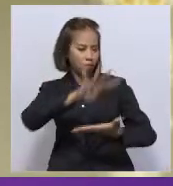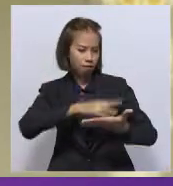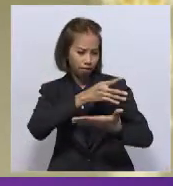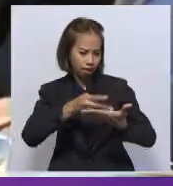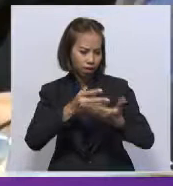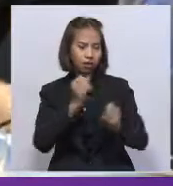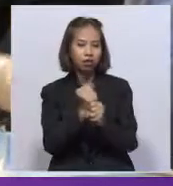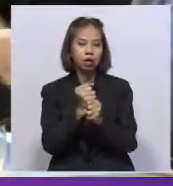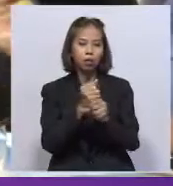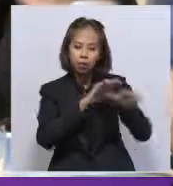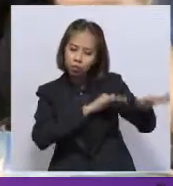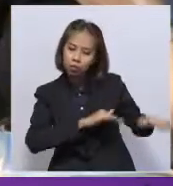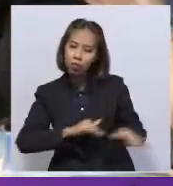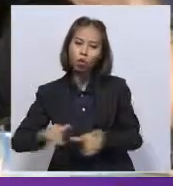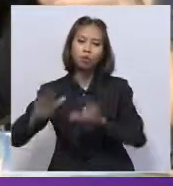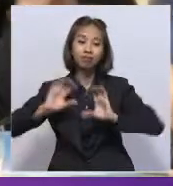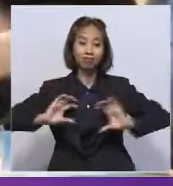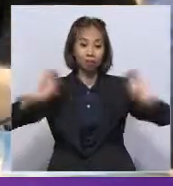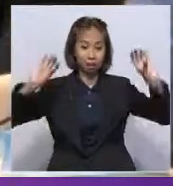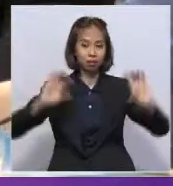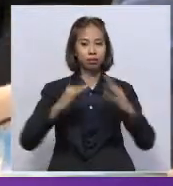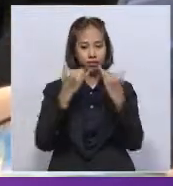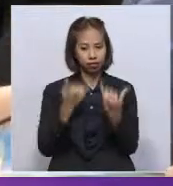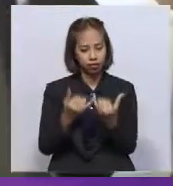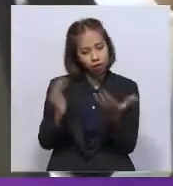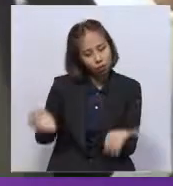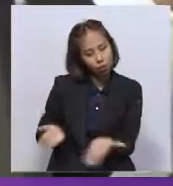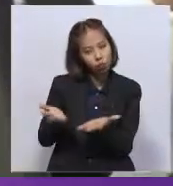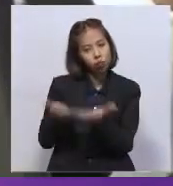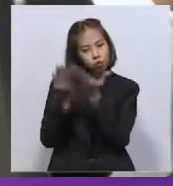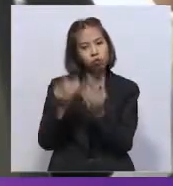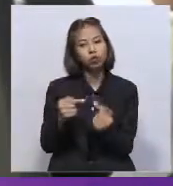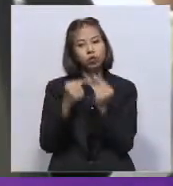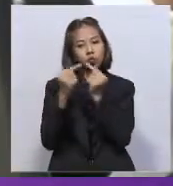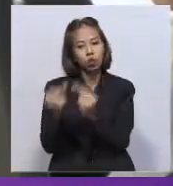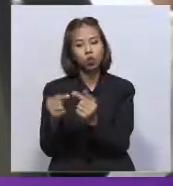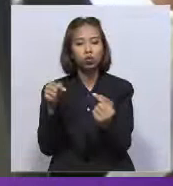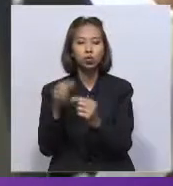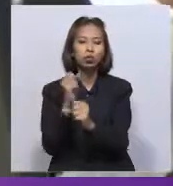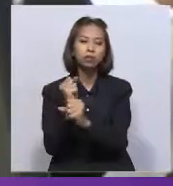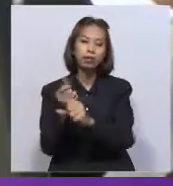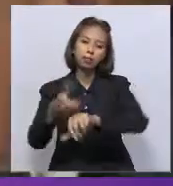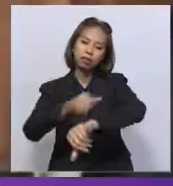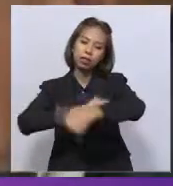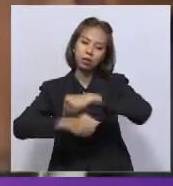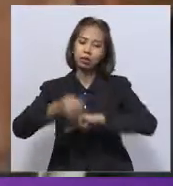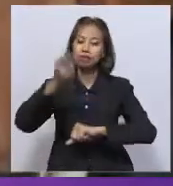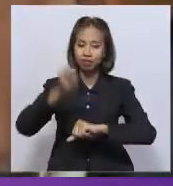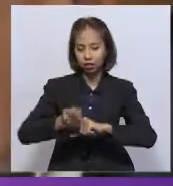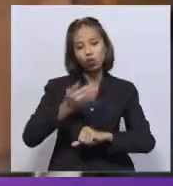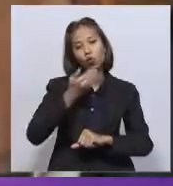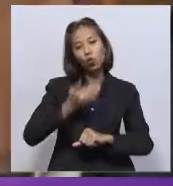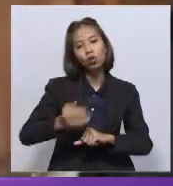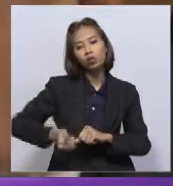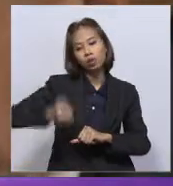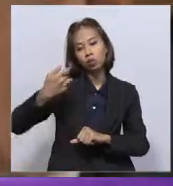ปในทิศทางเดียวกับรัฐบาลซึ่งจะเป็นการส่งเสริมและต่อยอดขยายการทำงานสู่การปฏิบัติได้ทันทีต่อเนื่องและ